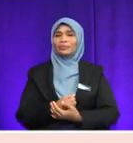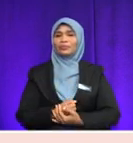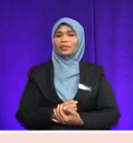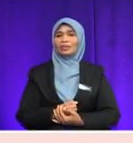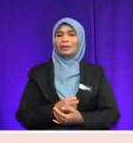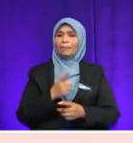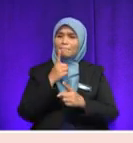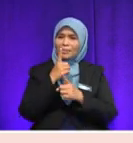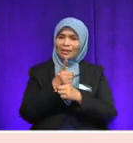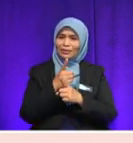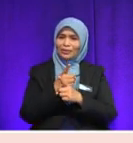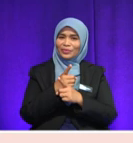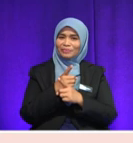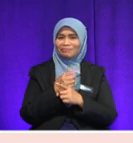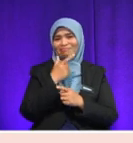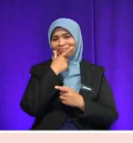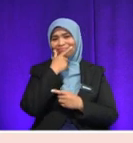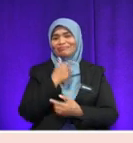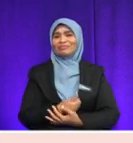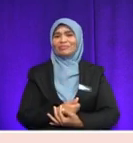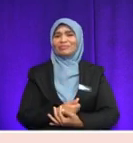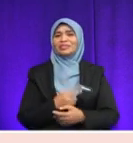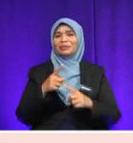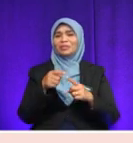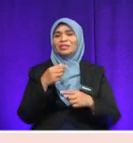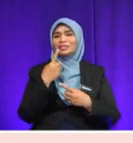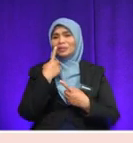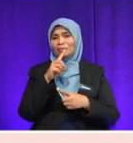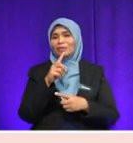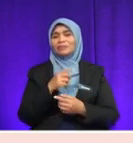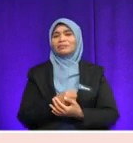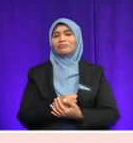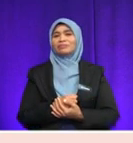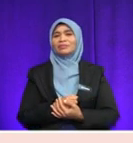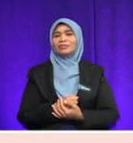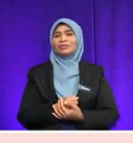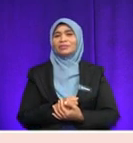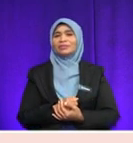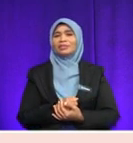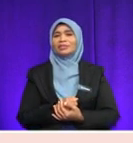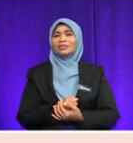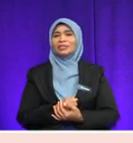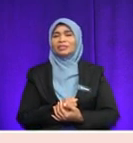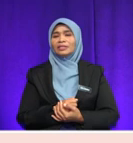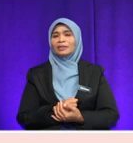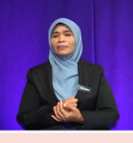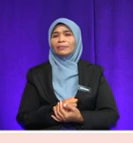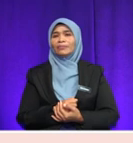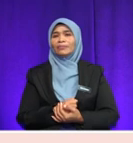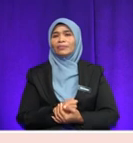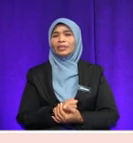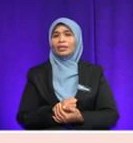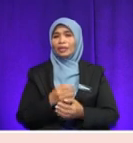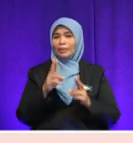jawaban betul senyum pula memang maksudnya paham betul lah ya oke so kita tinggal